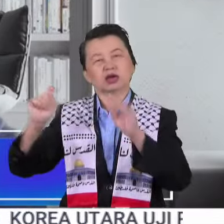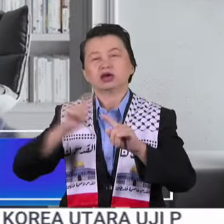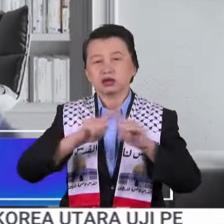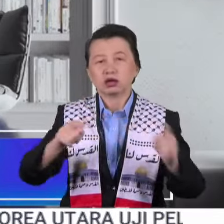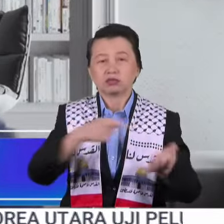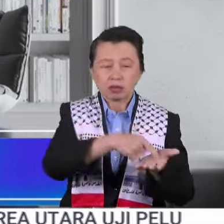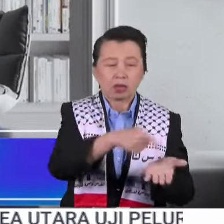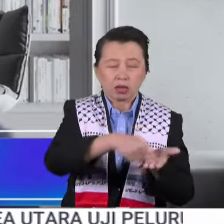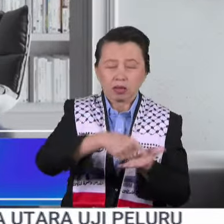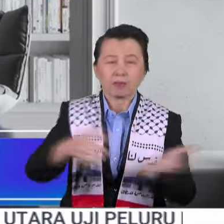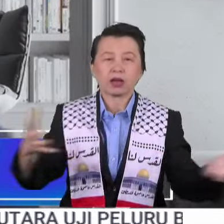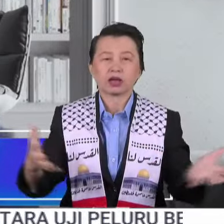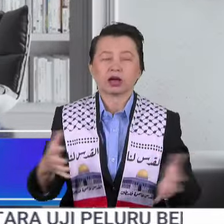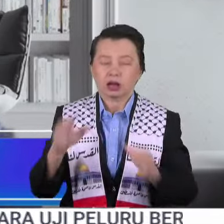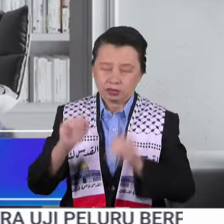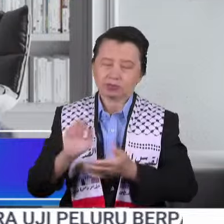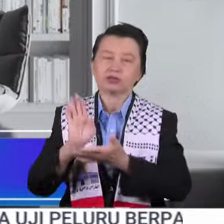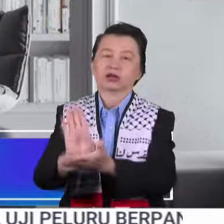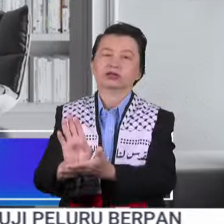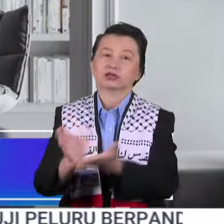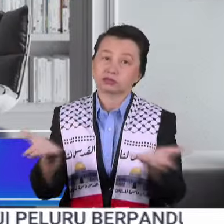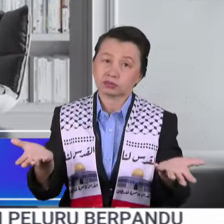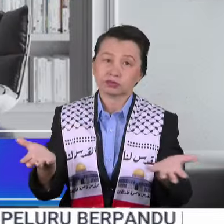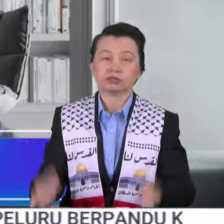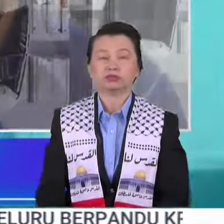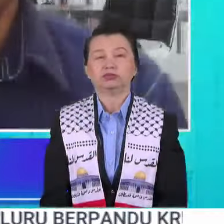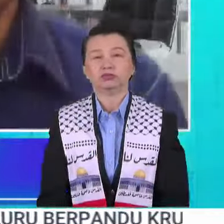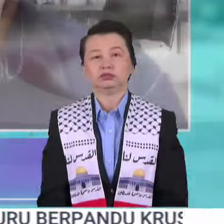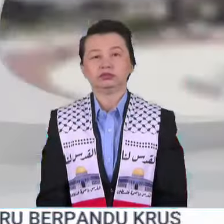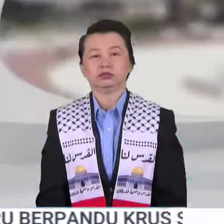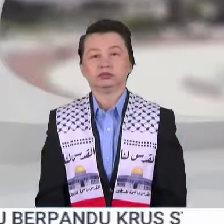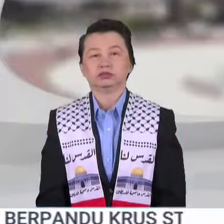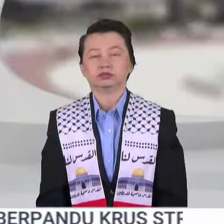kepada golongan M40 dan juga golongan T20. Yeah.